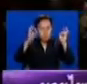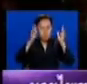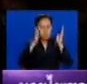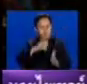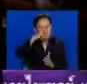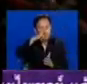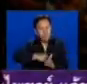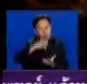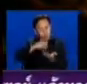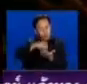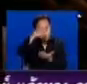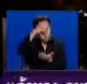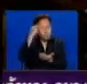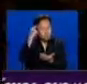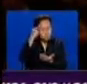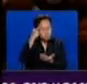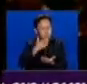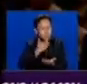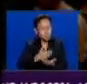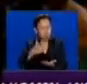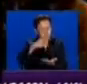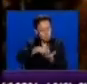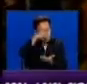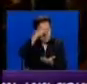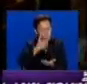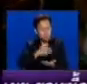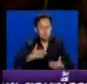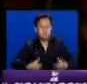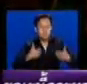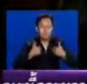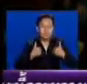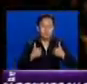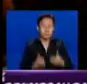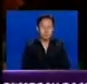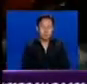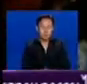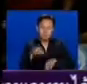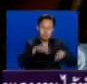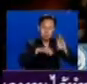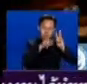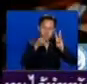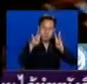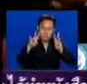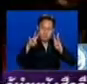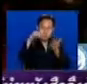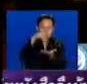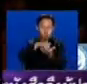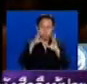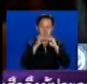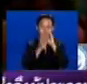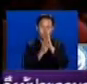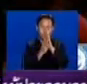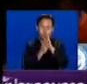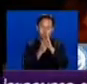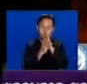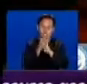ไทยได้เรียนรู้ตลอดชีวิตอย่างมีคุณภาพซึ่งจัดขึ้นในระหว่างวันที่6ถึง7มีนาคมนี้ที่ศูนย์การประชุมแห่งชาติสิ